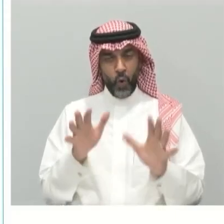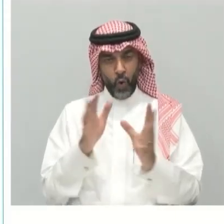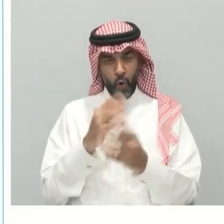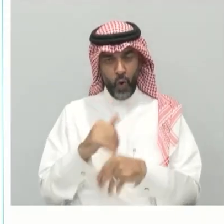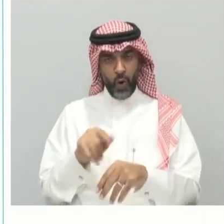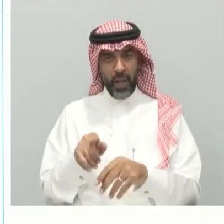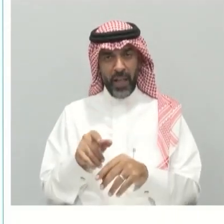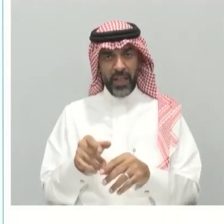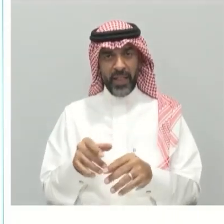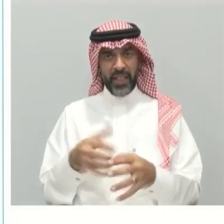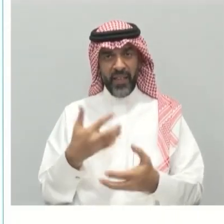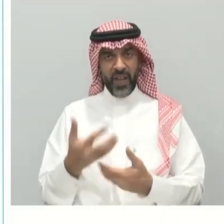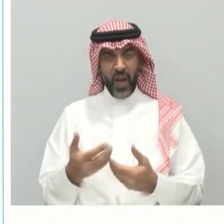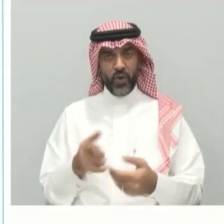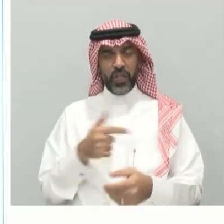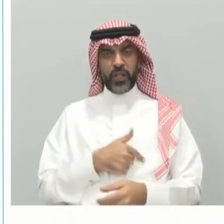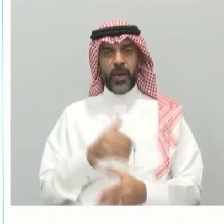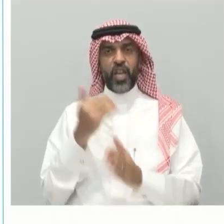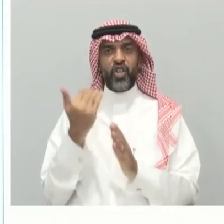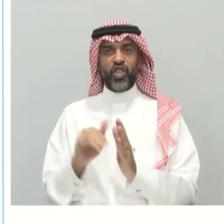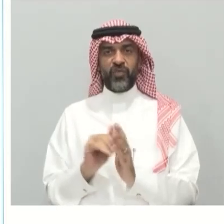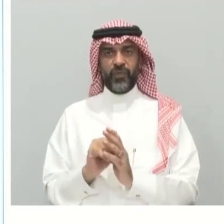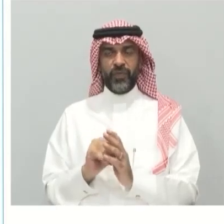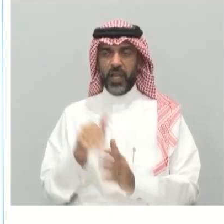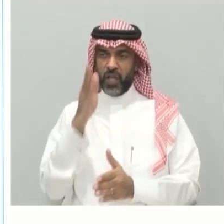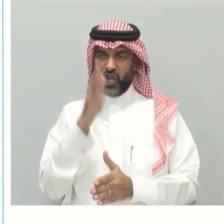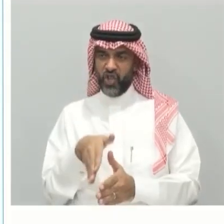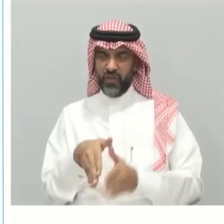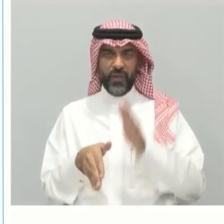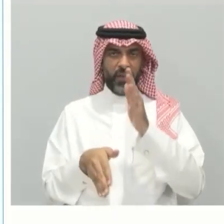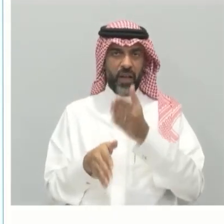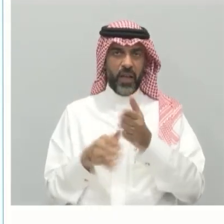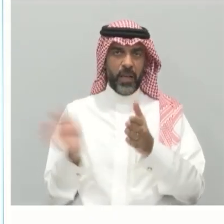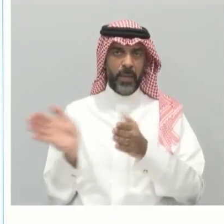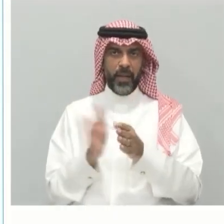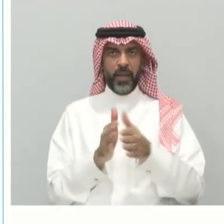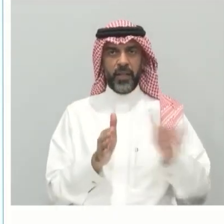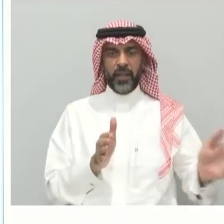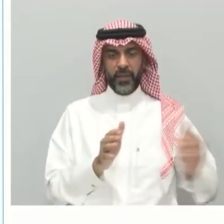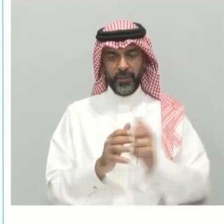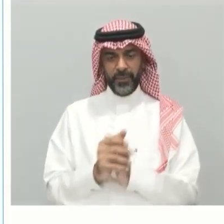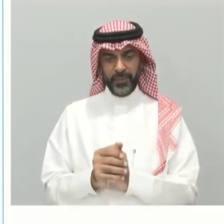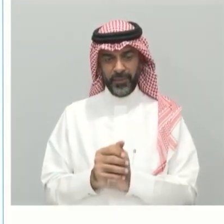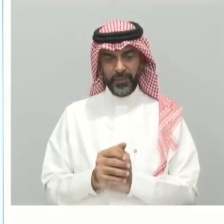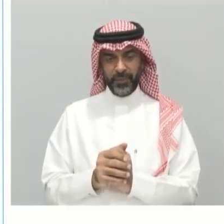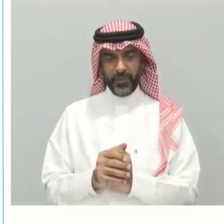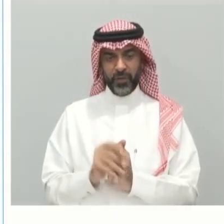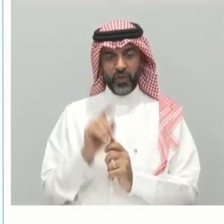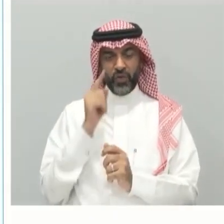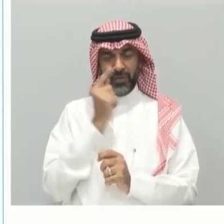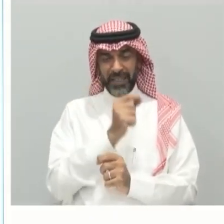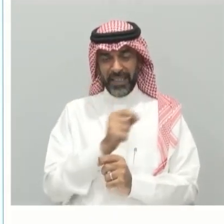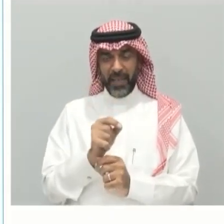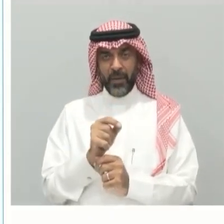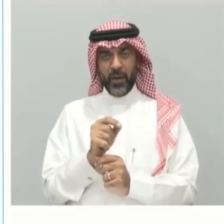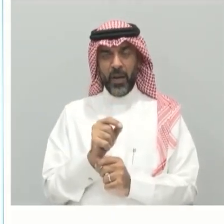من هذه التفاعلات نسميه نص تفاعل سواء كان نص تفاعل اختزال او نص تفاعل اكسده وعطيك معادله مين كل